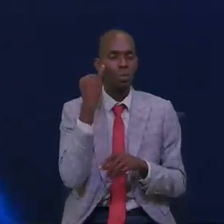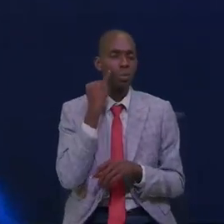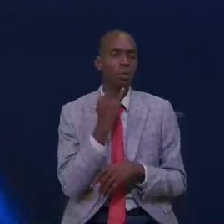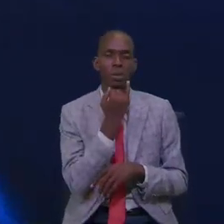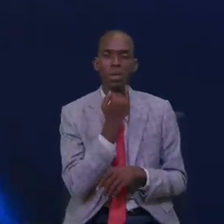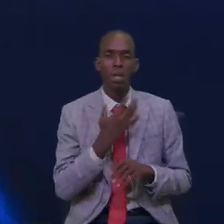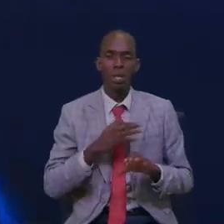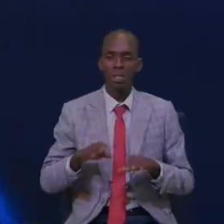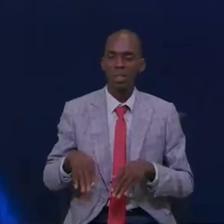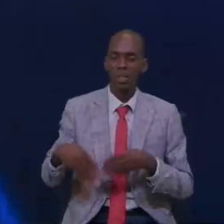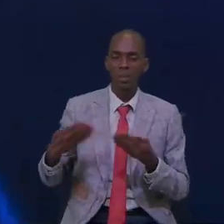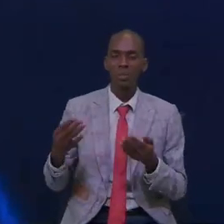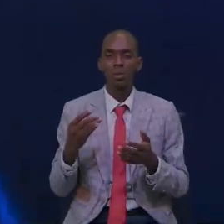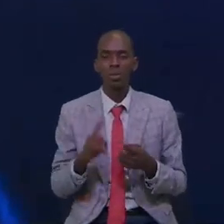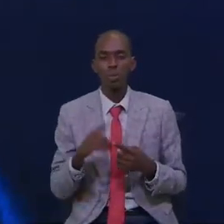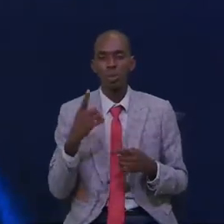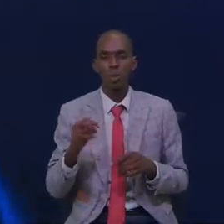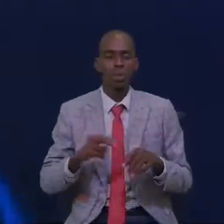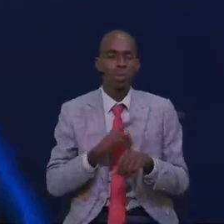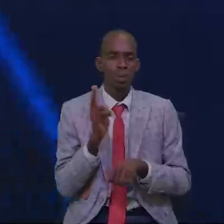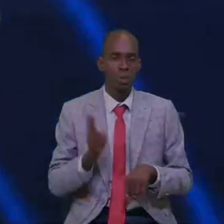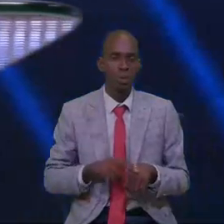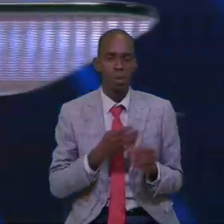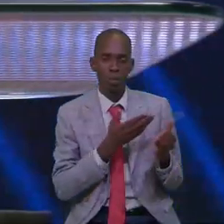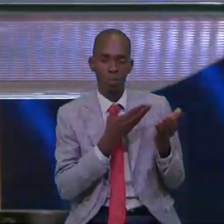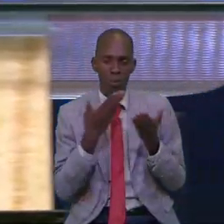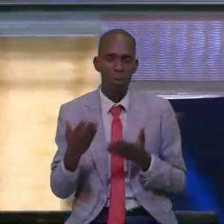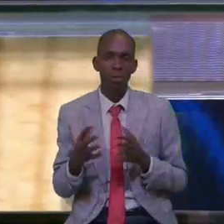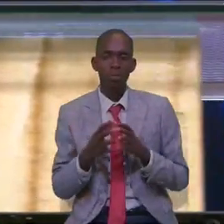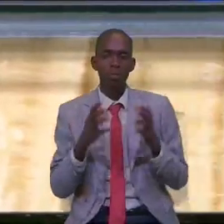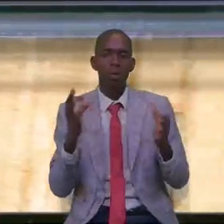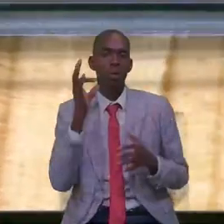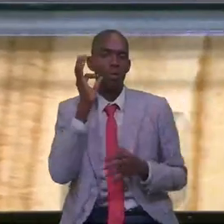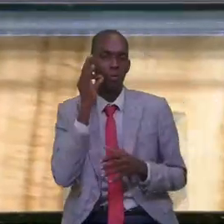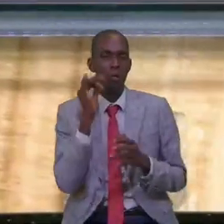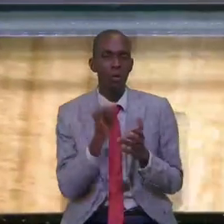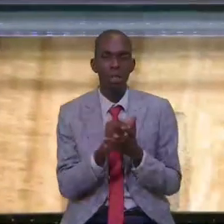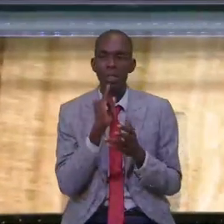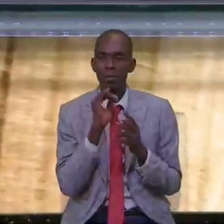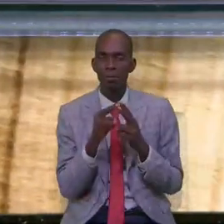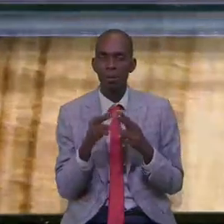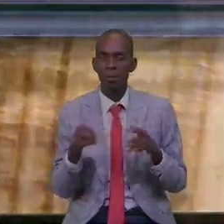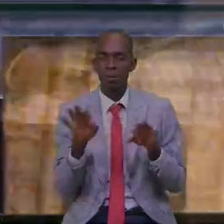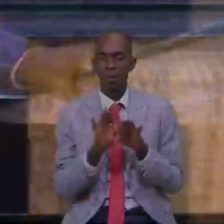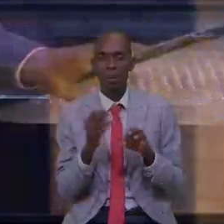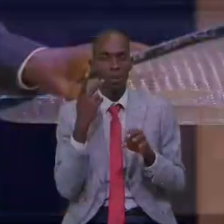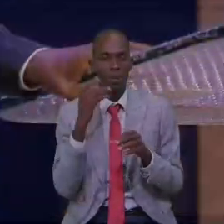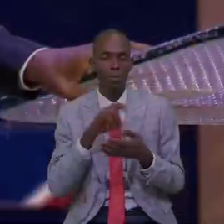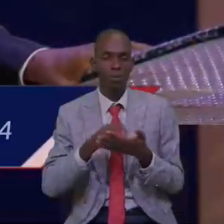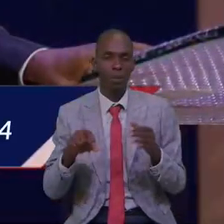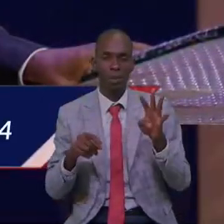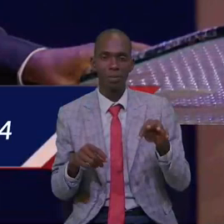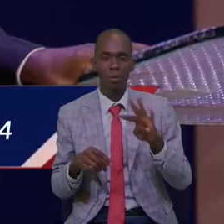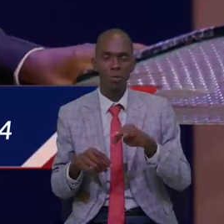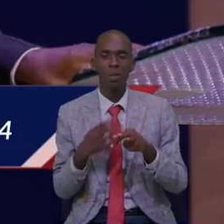sera donné à une nation qui en rendra les fruits. 44, très important, dit, celui